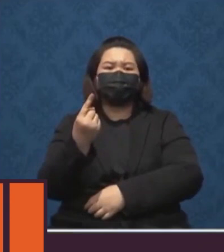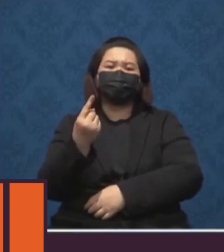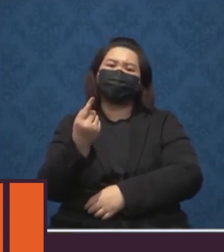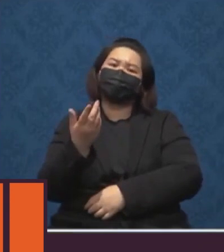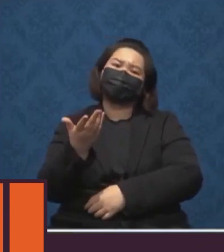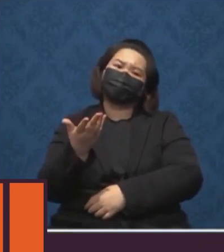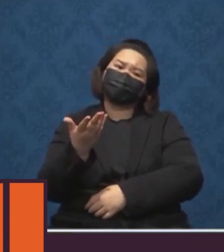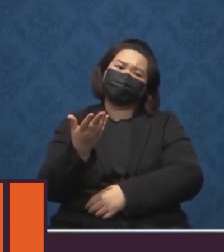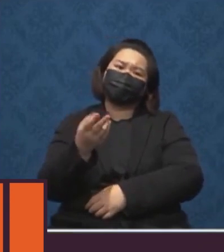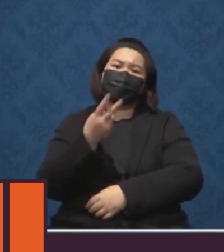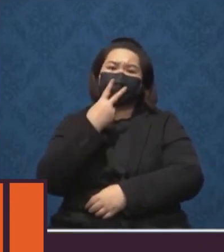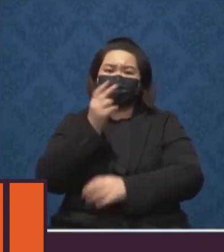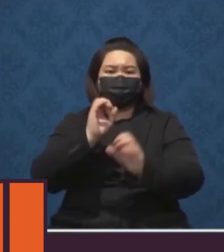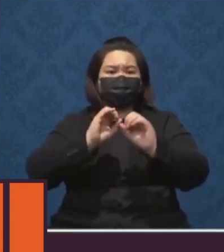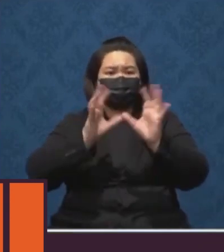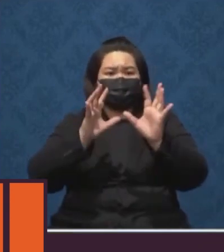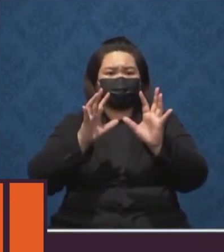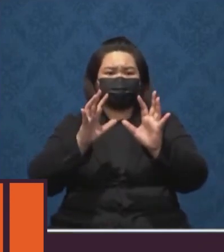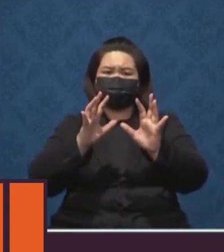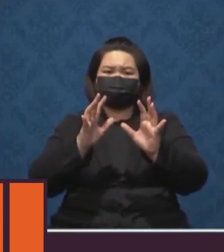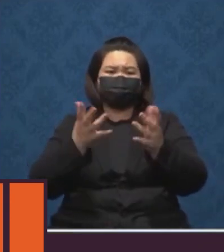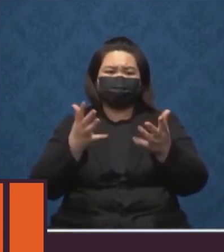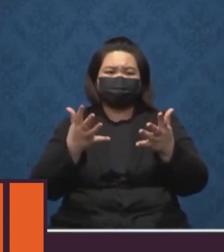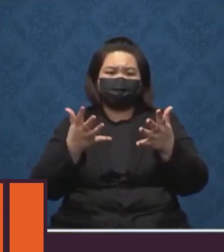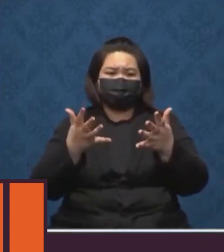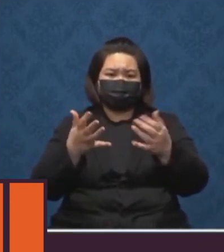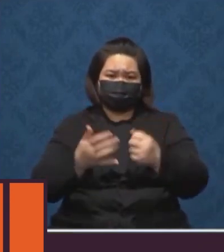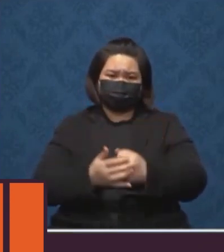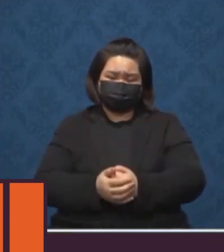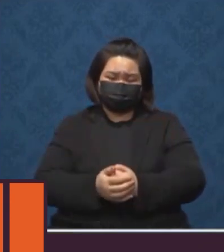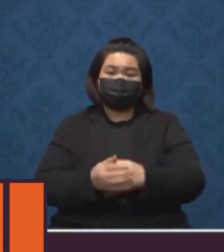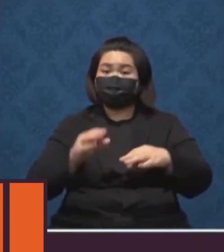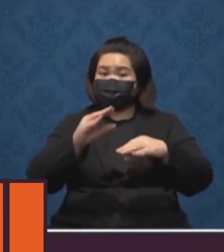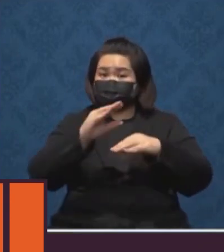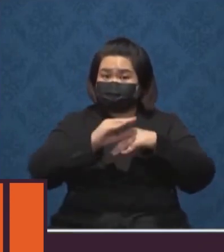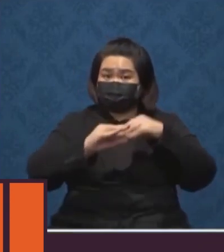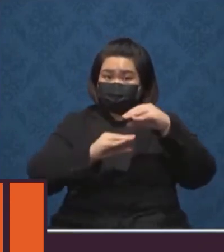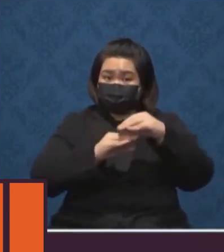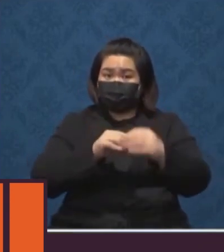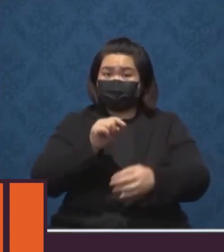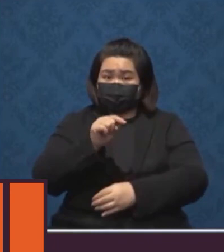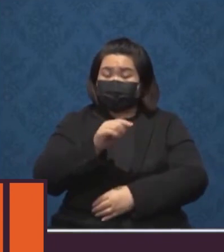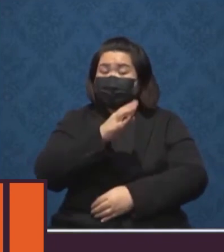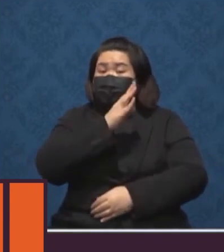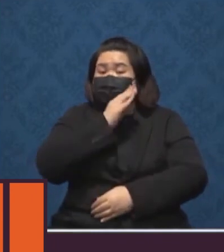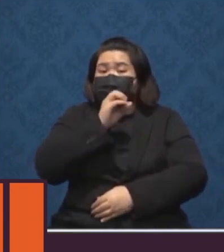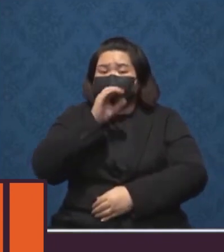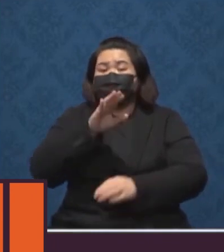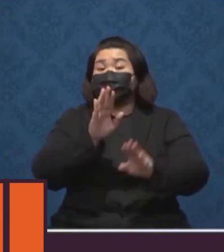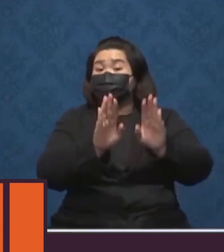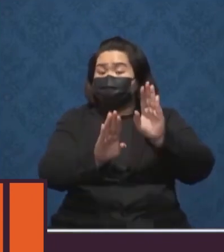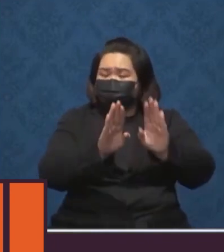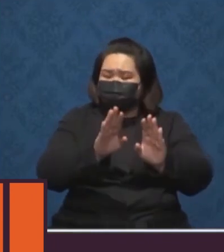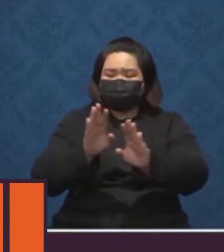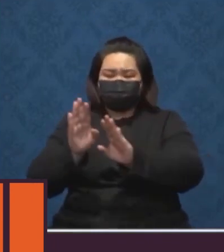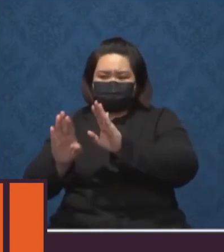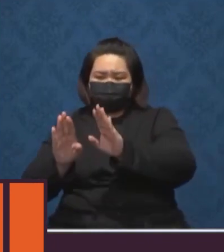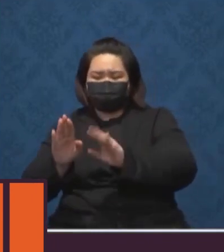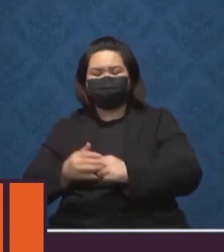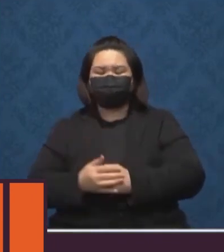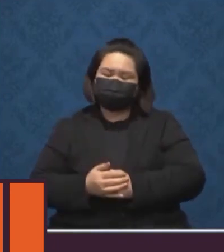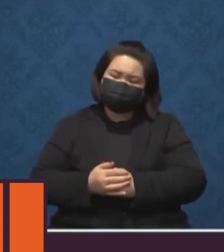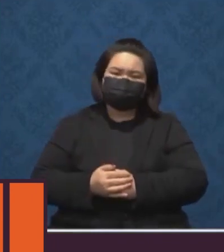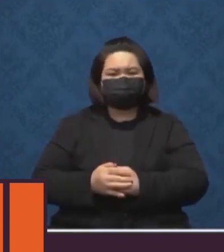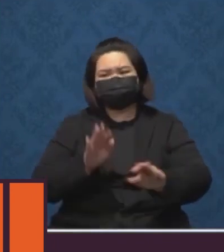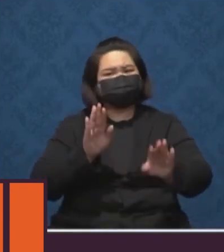ประสิธิภาพใดๆเลยครับยิงแตก่นั้น 2 โงการนี้ หากจะอางวามนเปรยบเทียบได้ผมกคิดวามันก็อาจจะเปรย